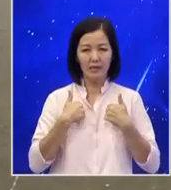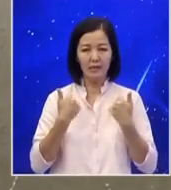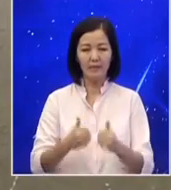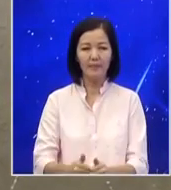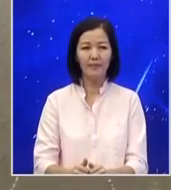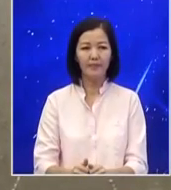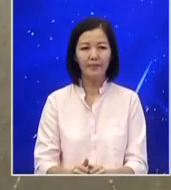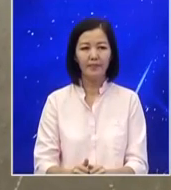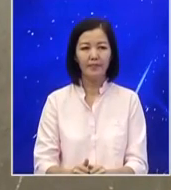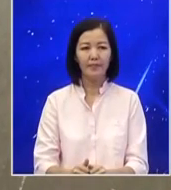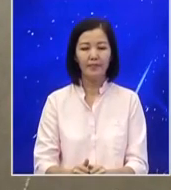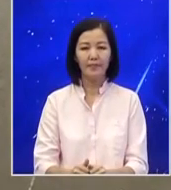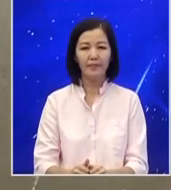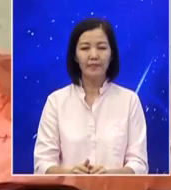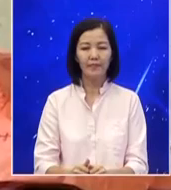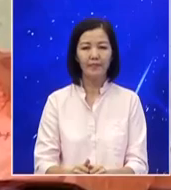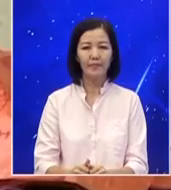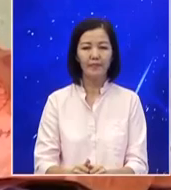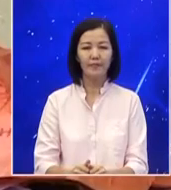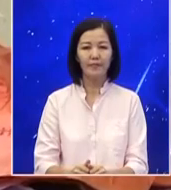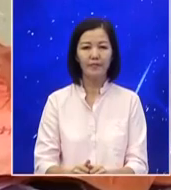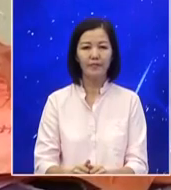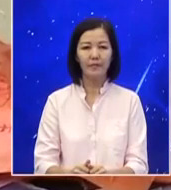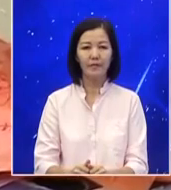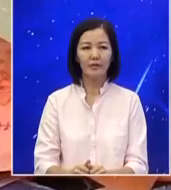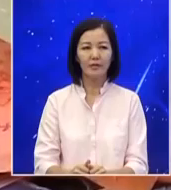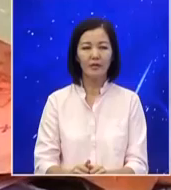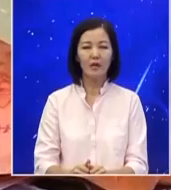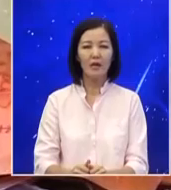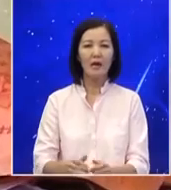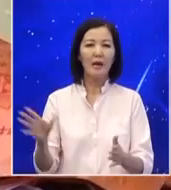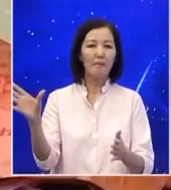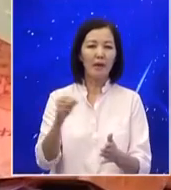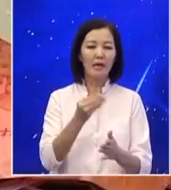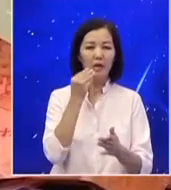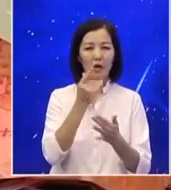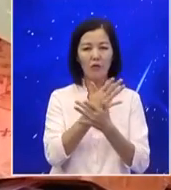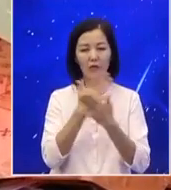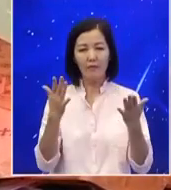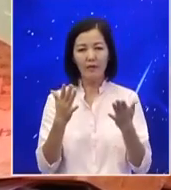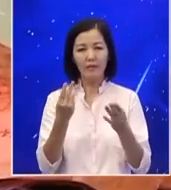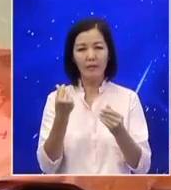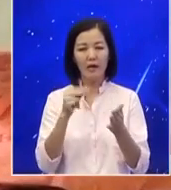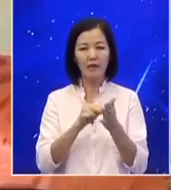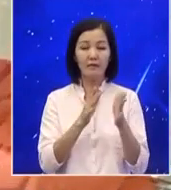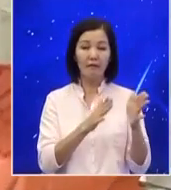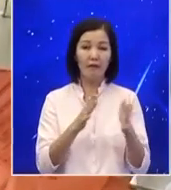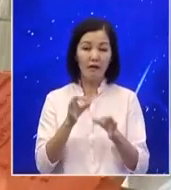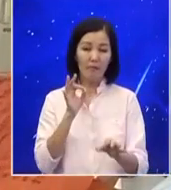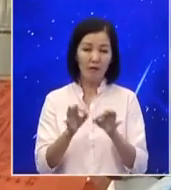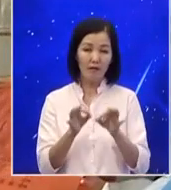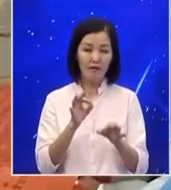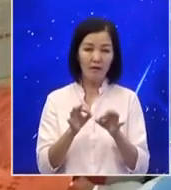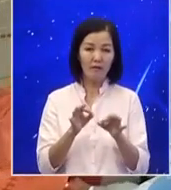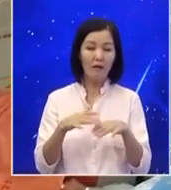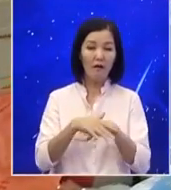и в принципе и цены тоже приемлемые. Помидор бәрін бір күн бұрын тертіртіп алып келді. Баға нормально қойылған, енді